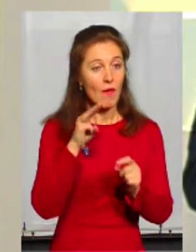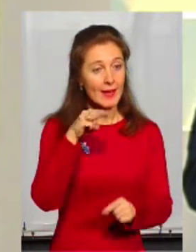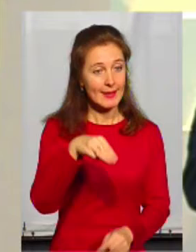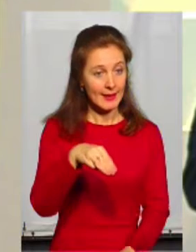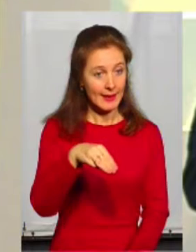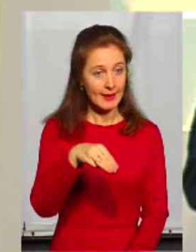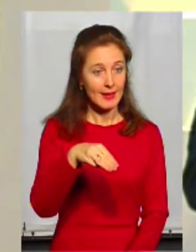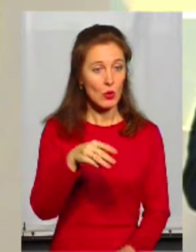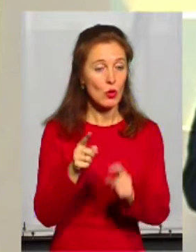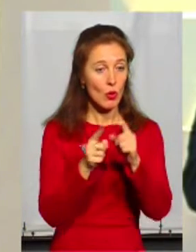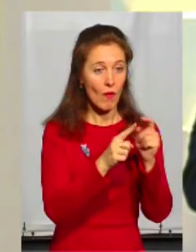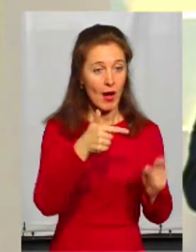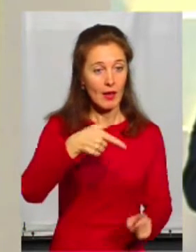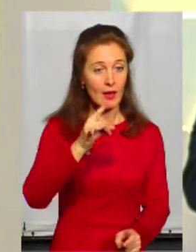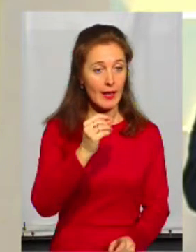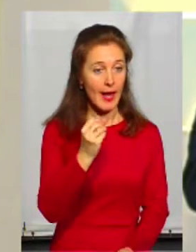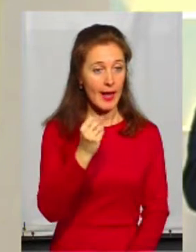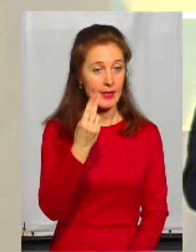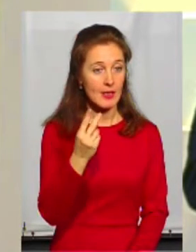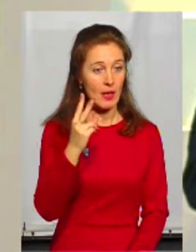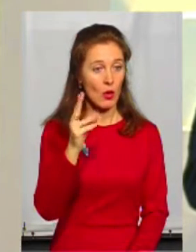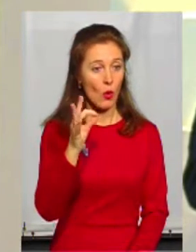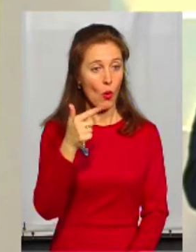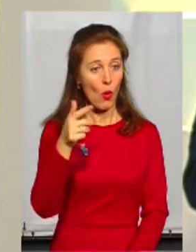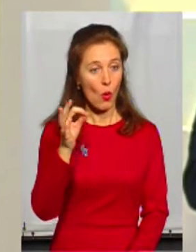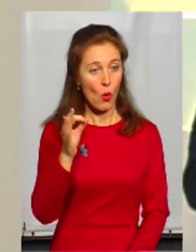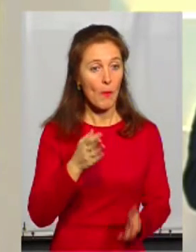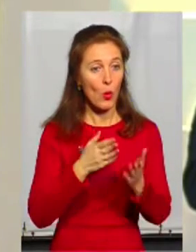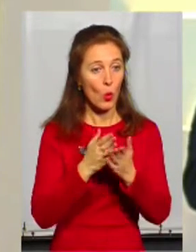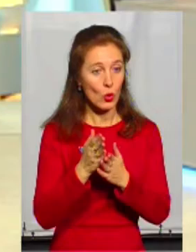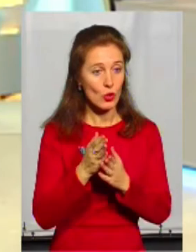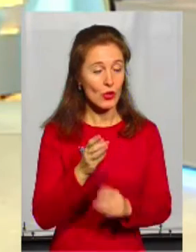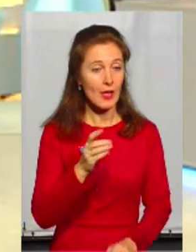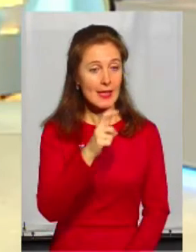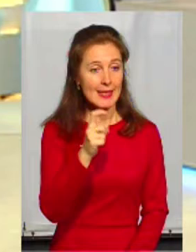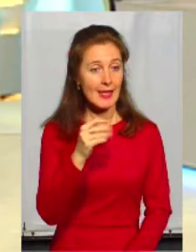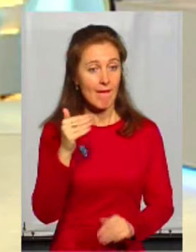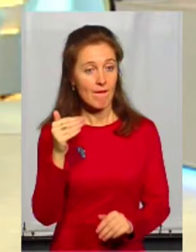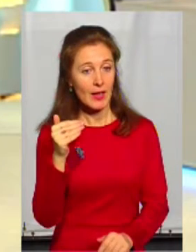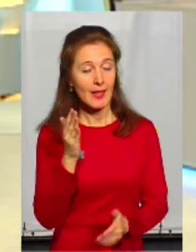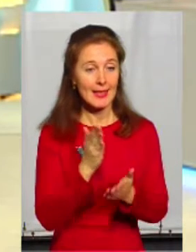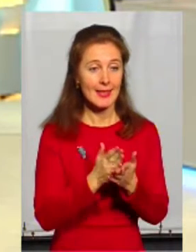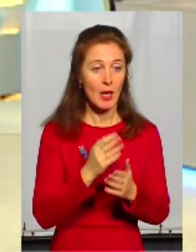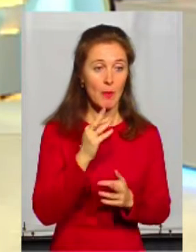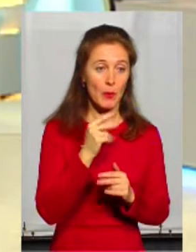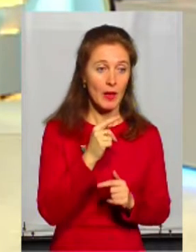словах грецького походження – у звичайних в українській мові з «фи» допускається